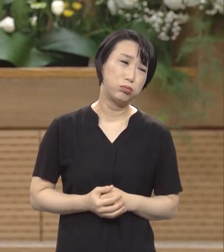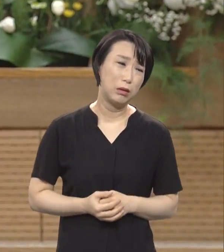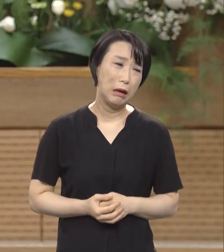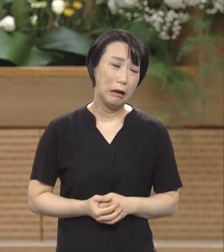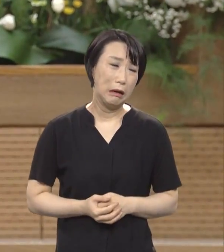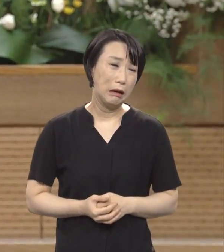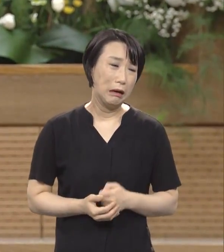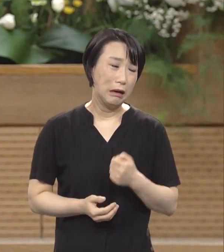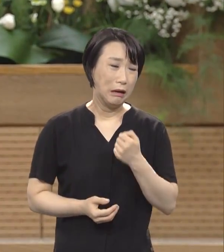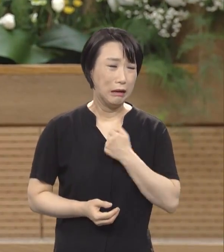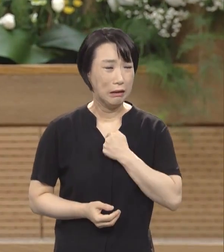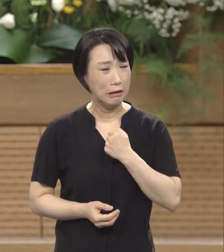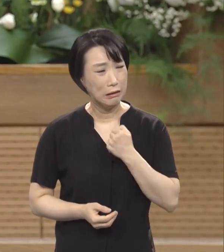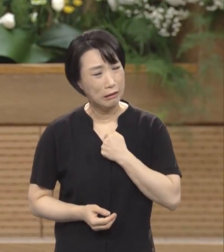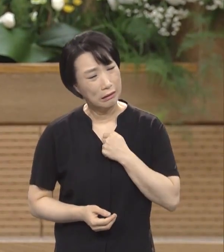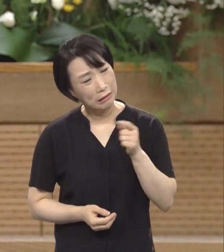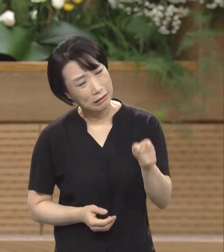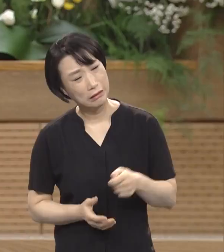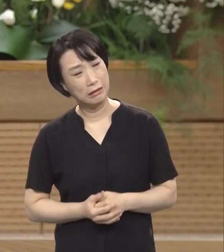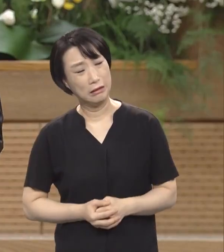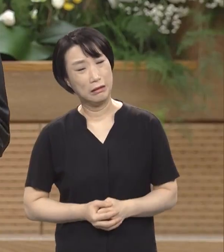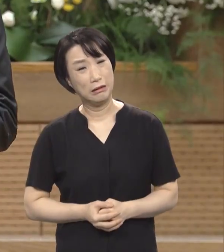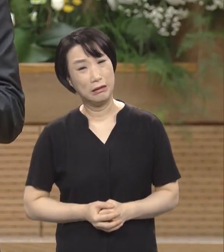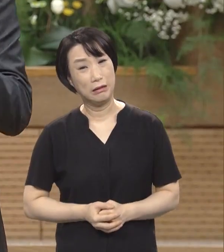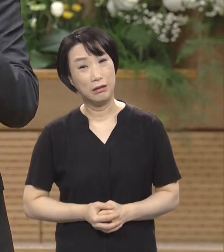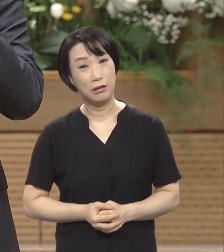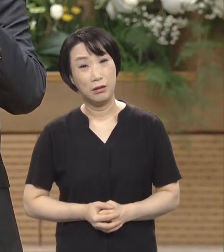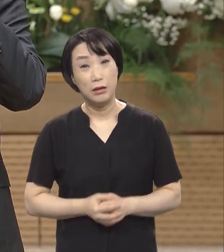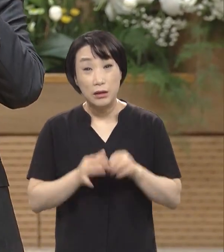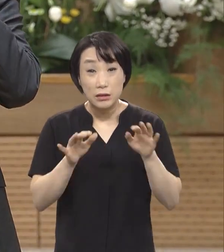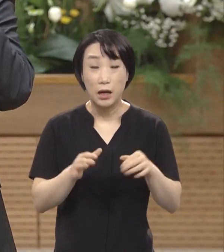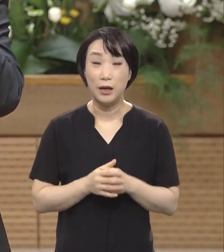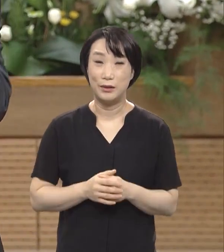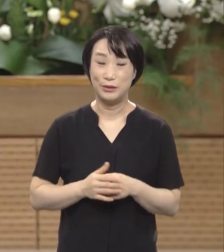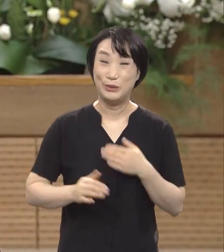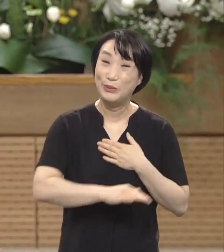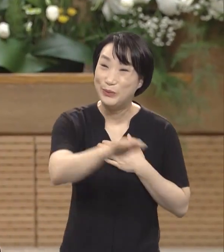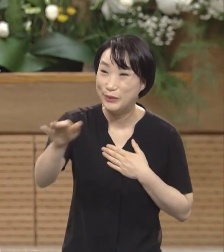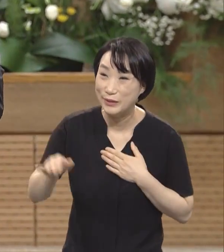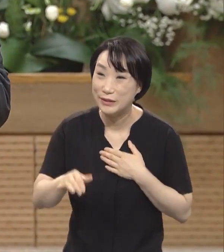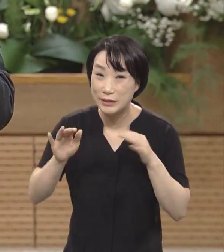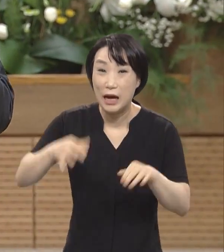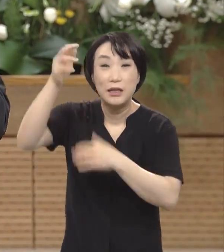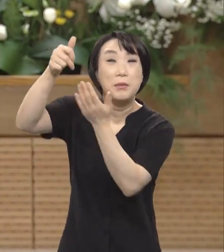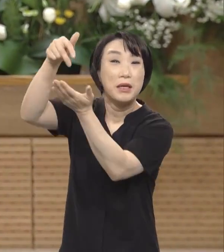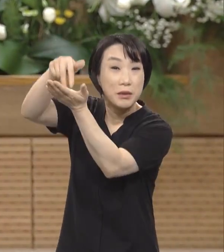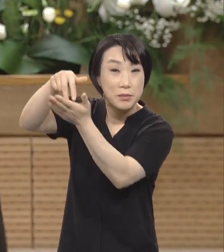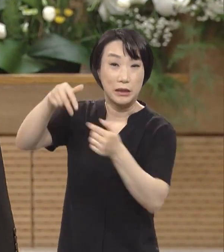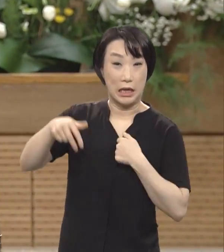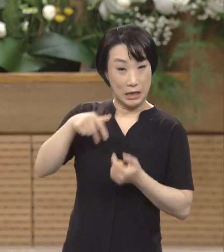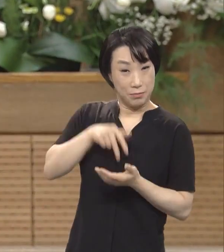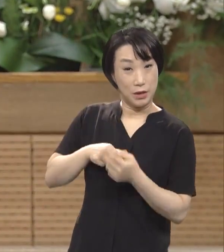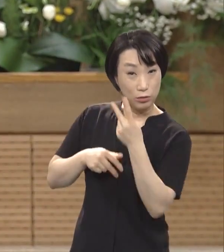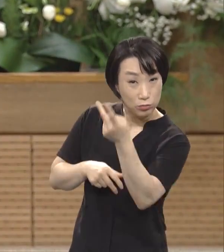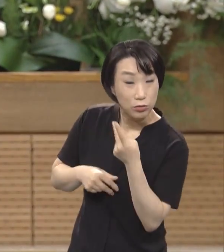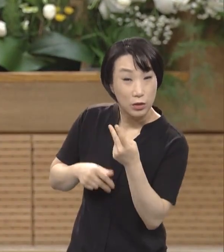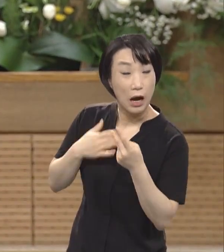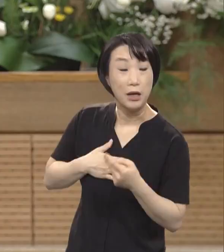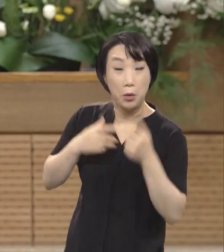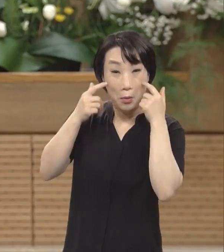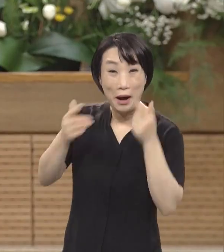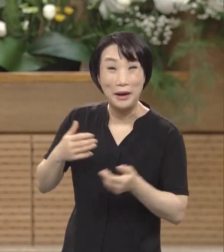모르니 참 답답하지. 우리는 하나님의 사정과 내 사정만 알면